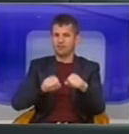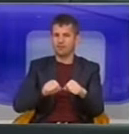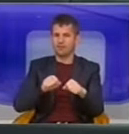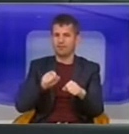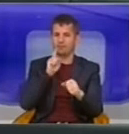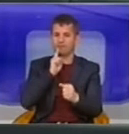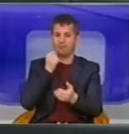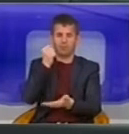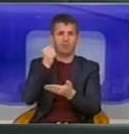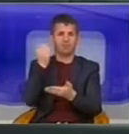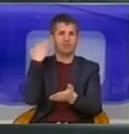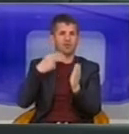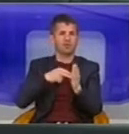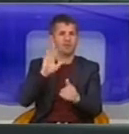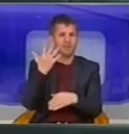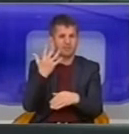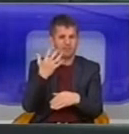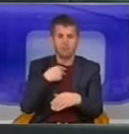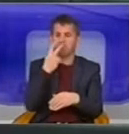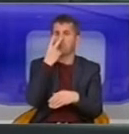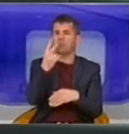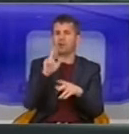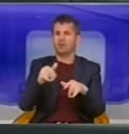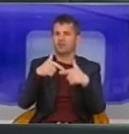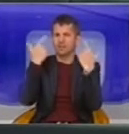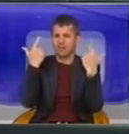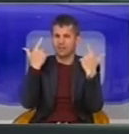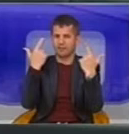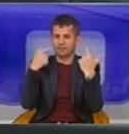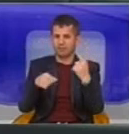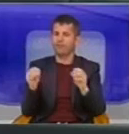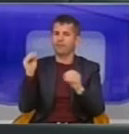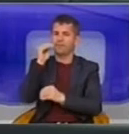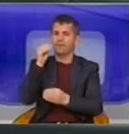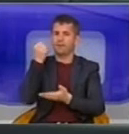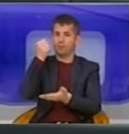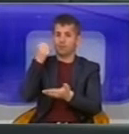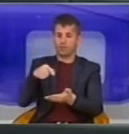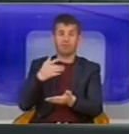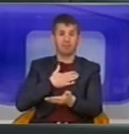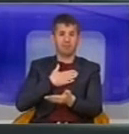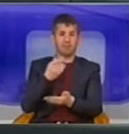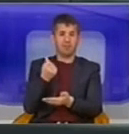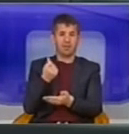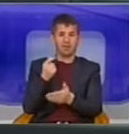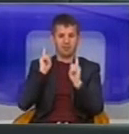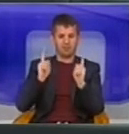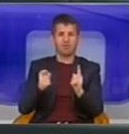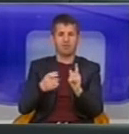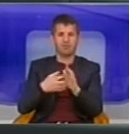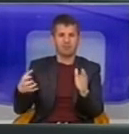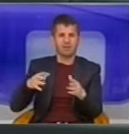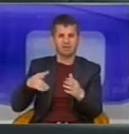shpërndar buxhetin e vitit 2015, vrehet fare qartë se një pjesë e madhe të parave tona dhe më tutje vazhdon të merr